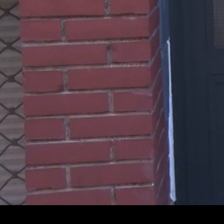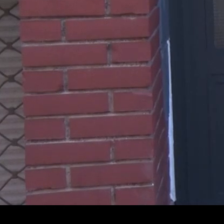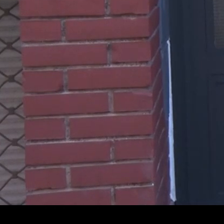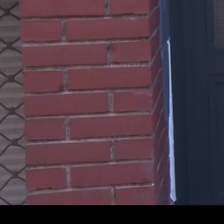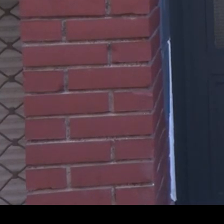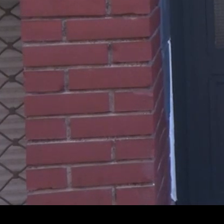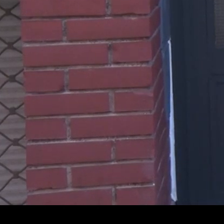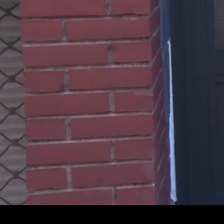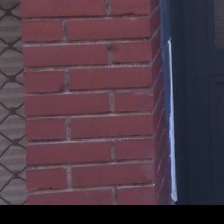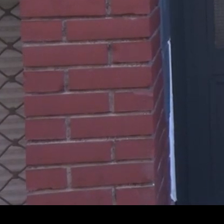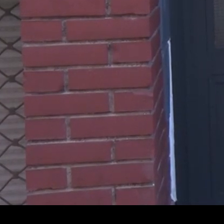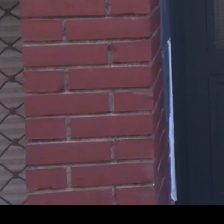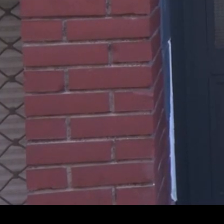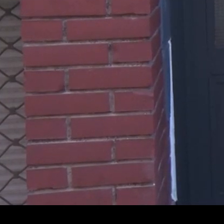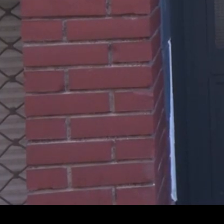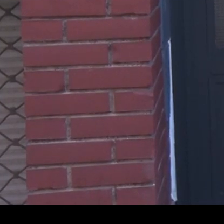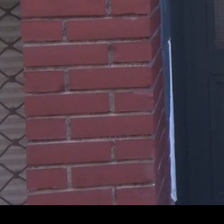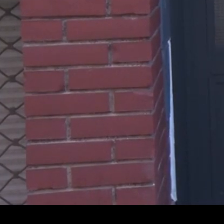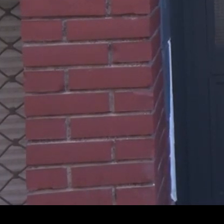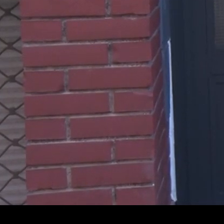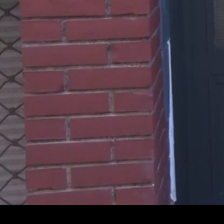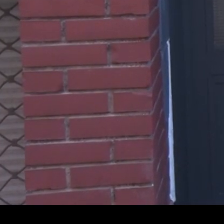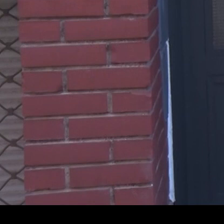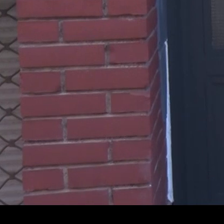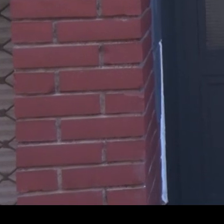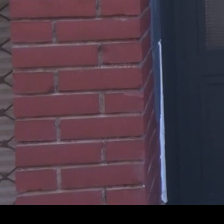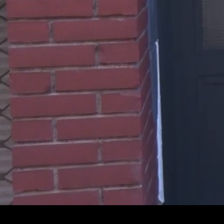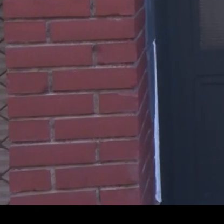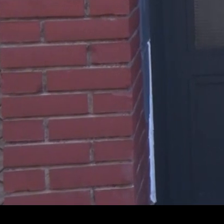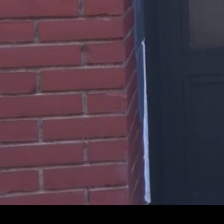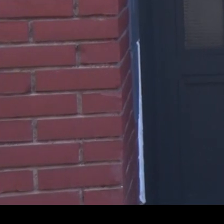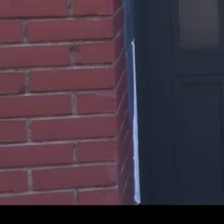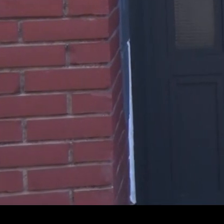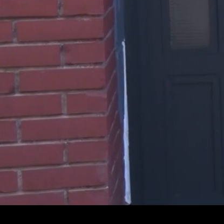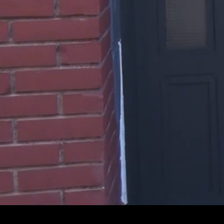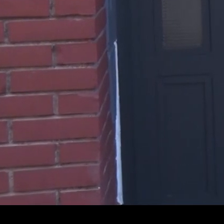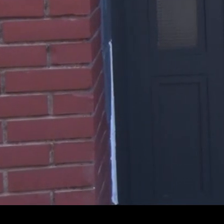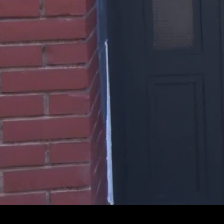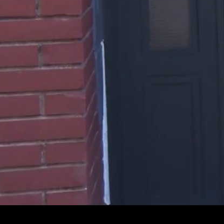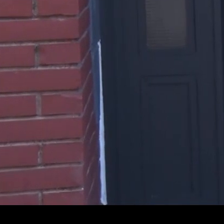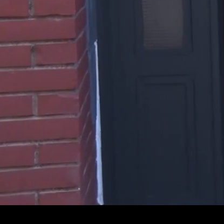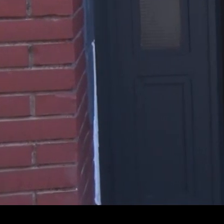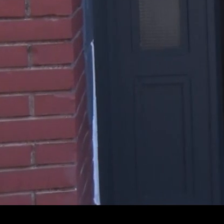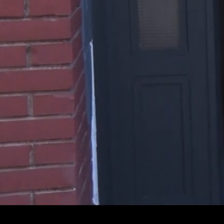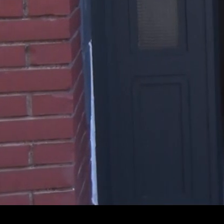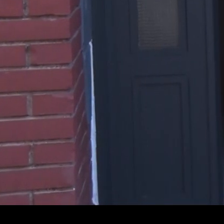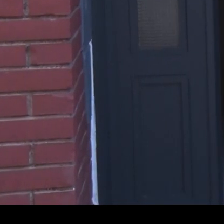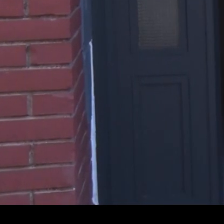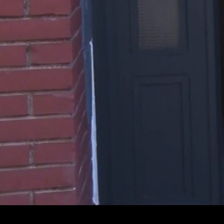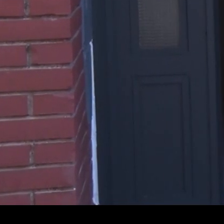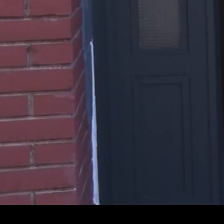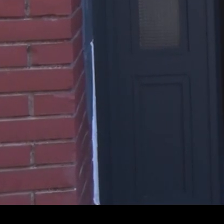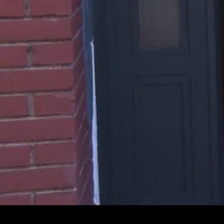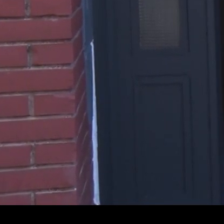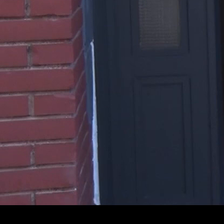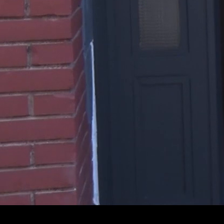Përso kë kom për cilë konkurse, mendimin e fëmive që më kanë interpretu, dhe kërë kom